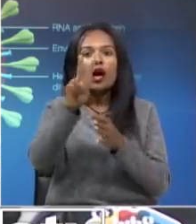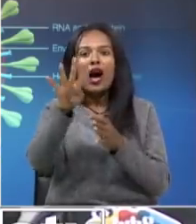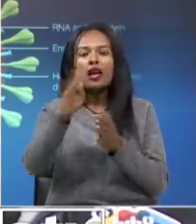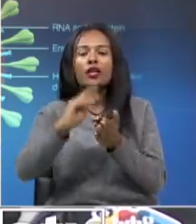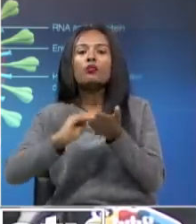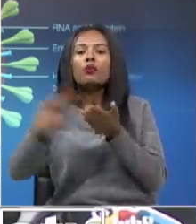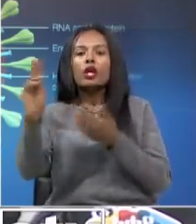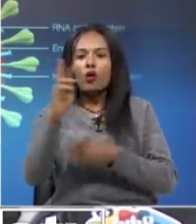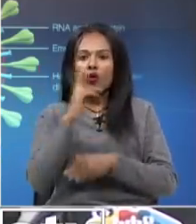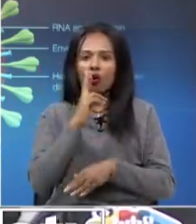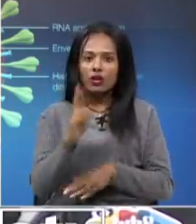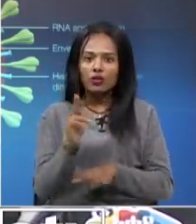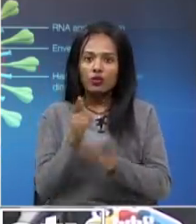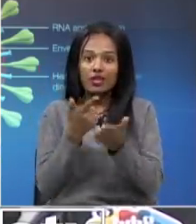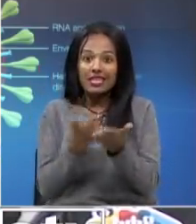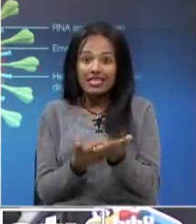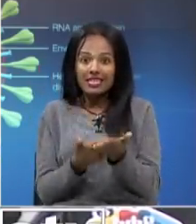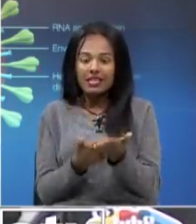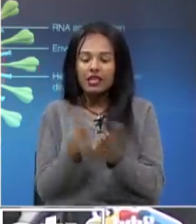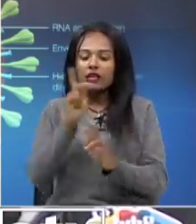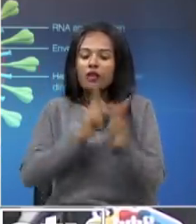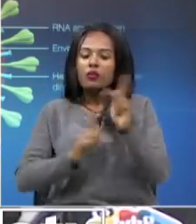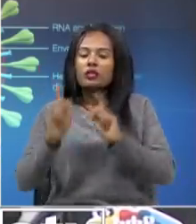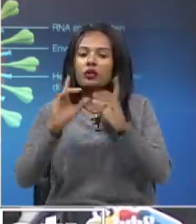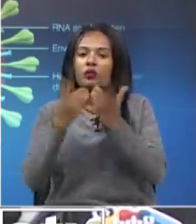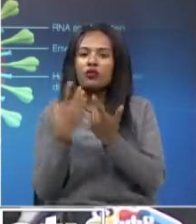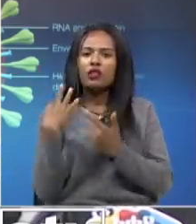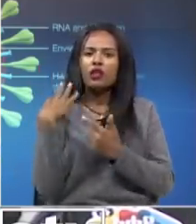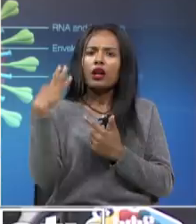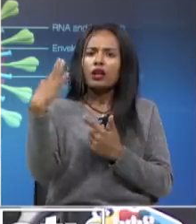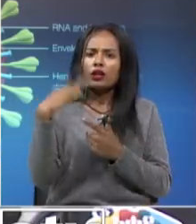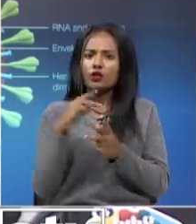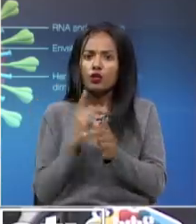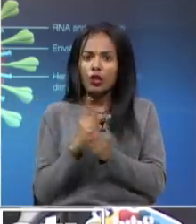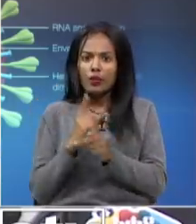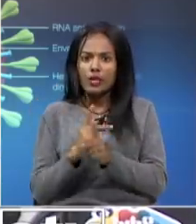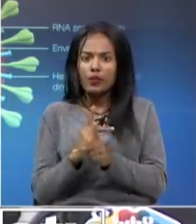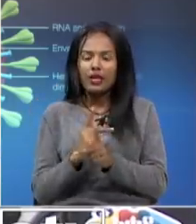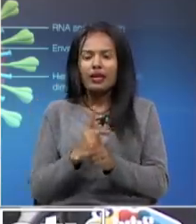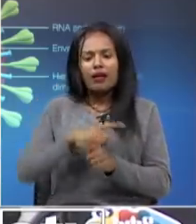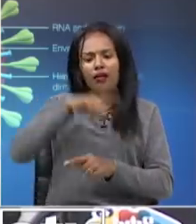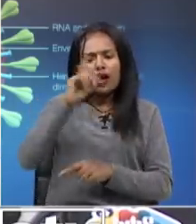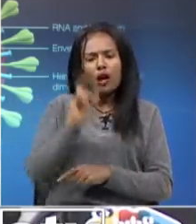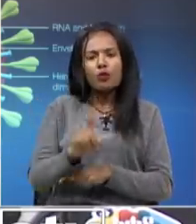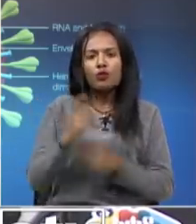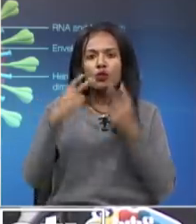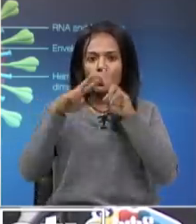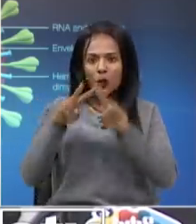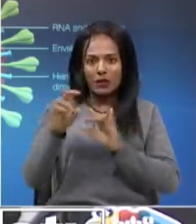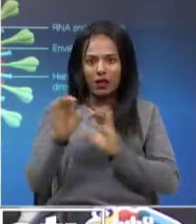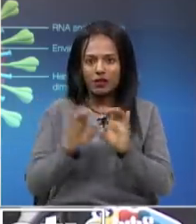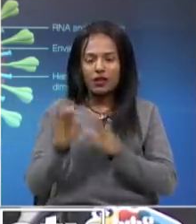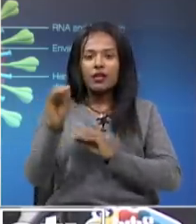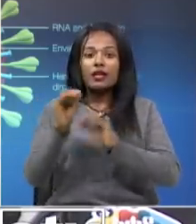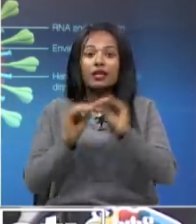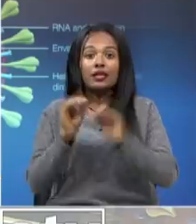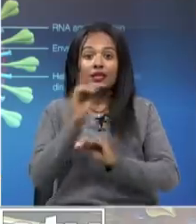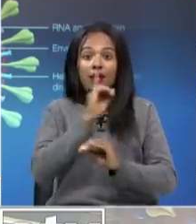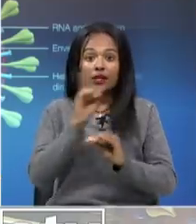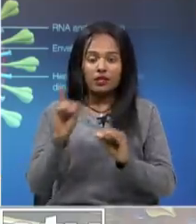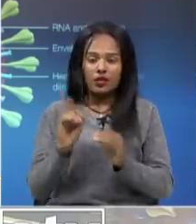ሚሊዮን ናቸው። እነኚህን የህብረተሰብ ክፍል ጤንነታቸውን ለመጠበቅ ተገቢውን ትኩረት አድርገን እየተንቀሳቀስን